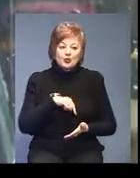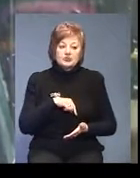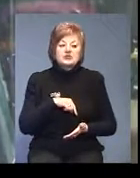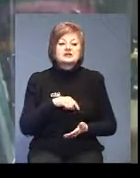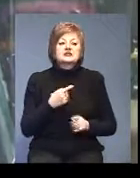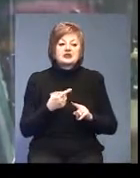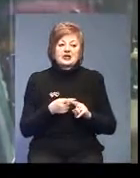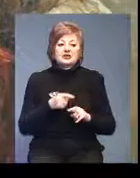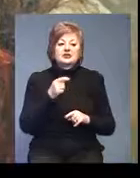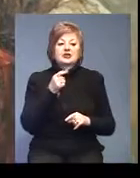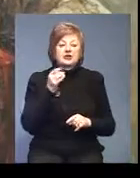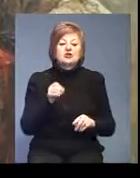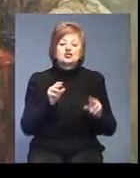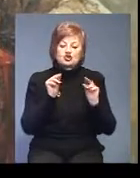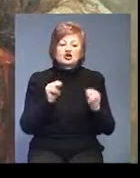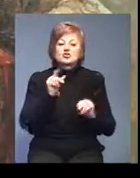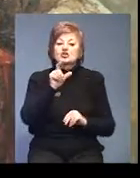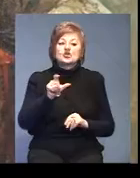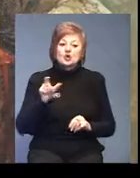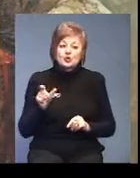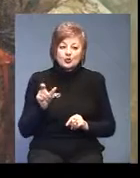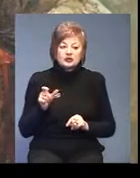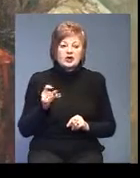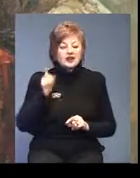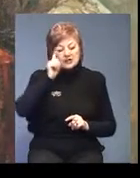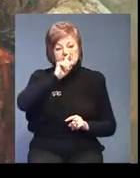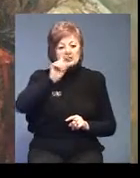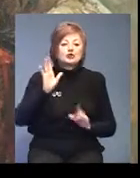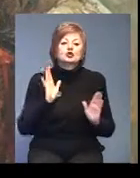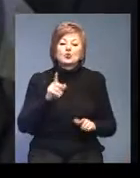народу та людські чесноти. Його роботи відомі не тільки в Україні,